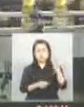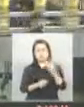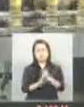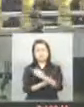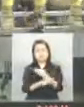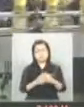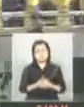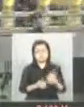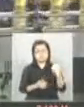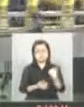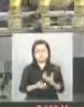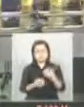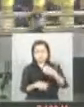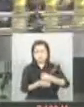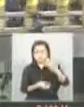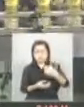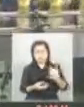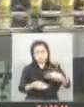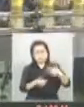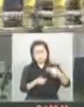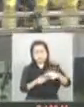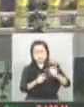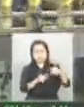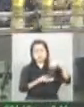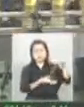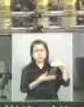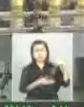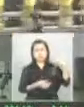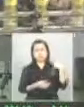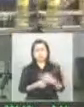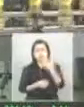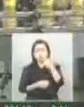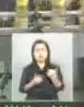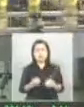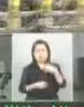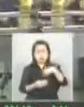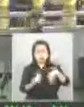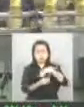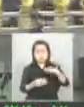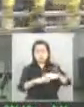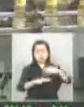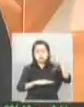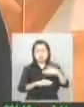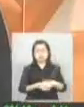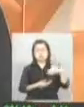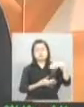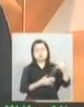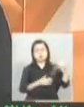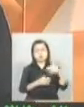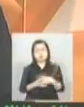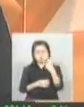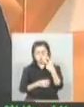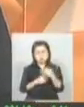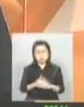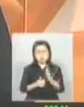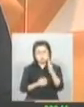ได้มีการส่งออกน้ำมันปาล์มไปยังต่างประเทศเนื่องจากว่ามีสินค้าเกินความต้องการภายในประเทศค่ะก็ต้องติดตามนะคะจะมีการ